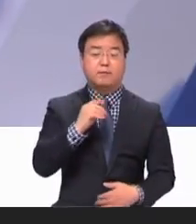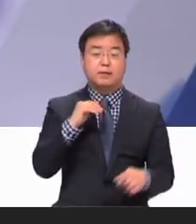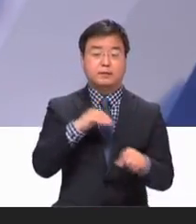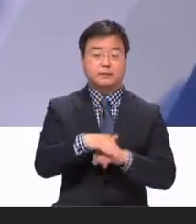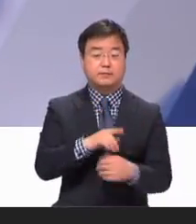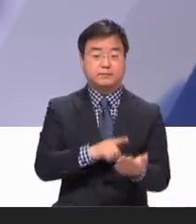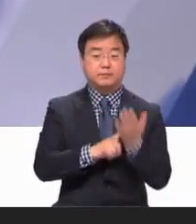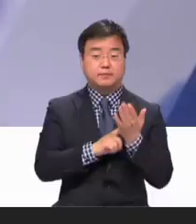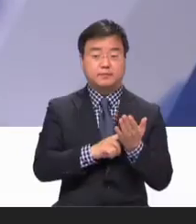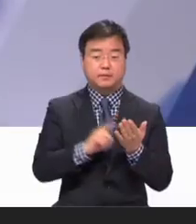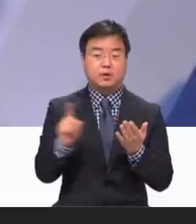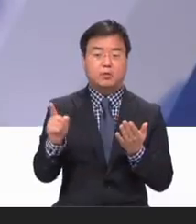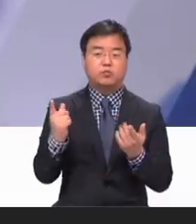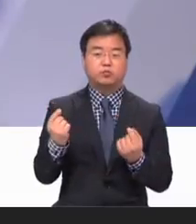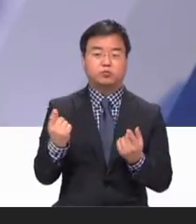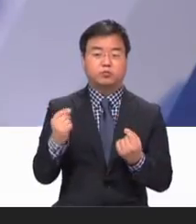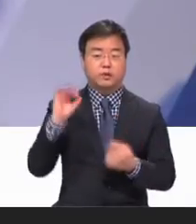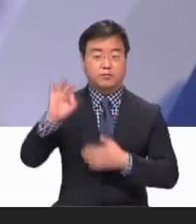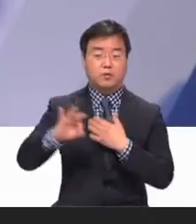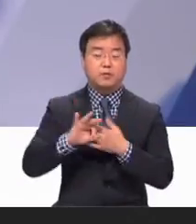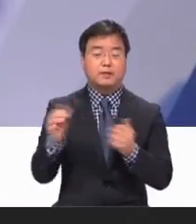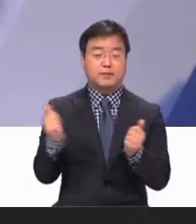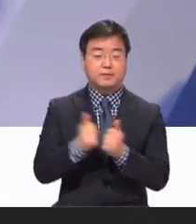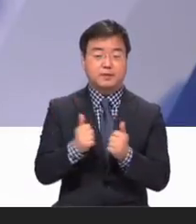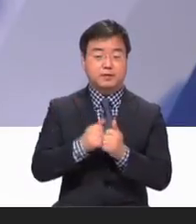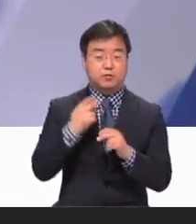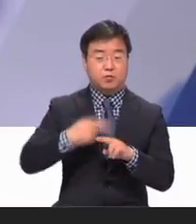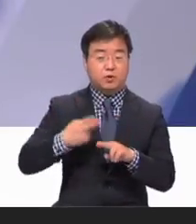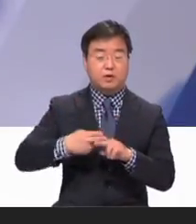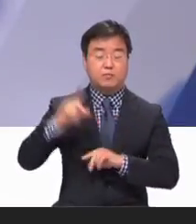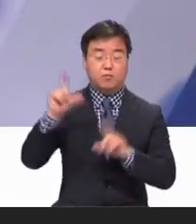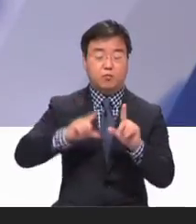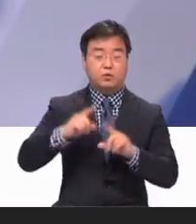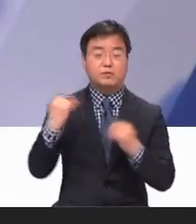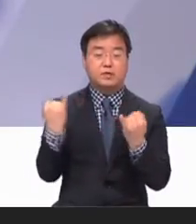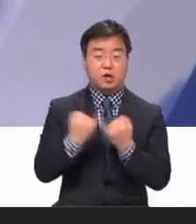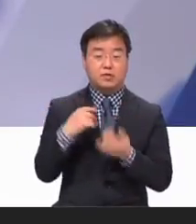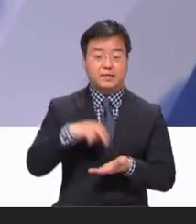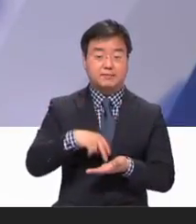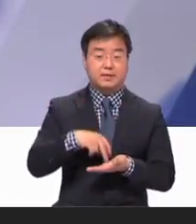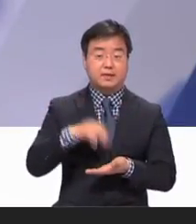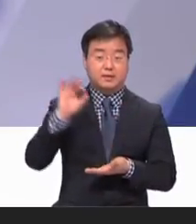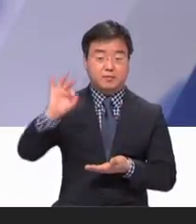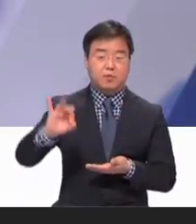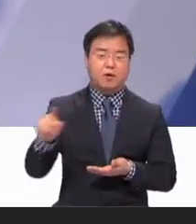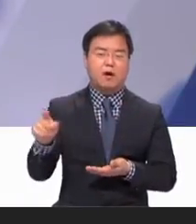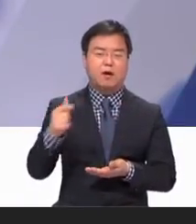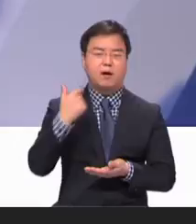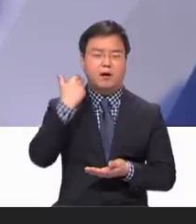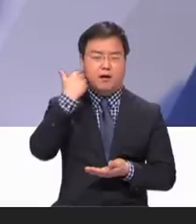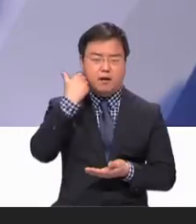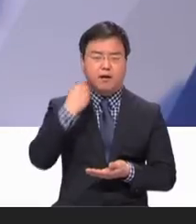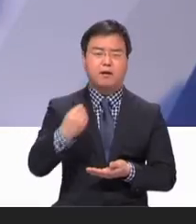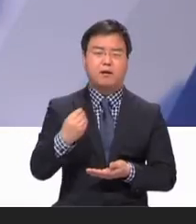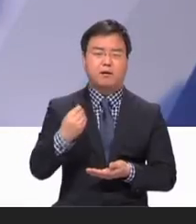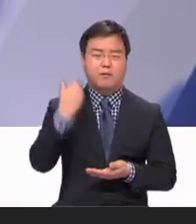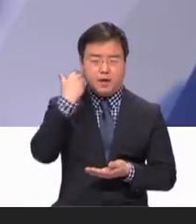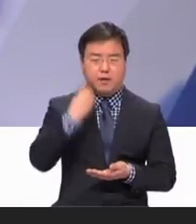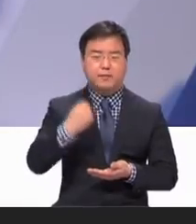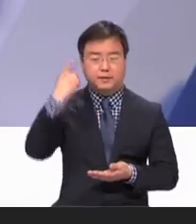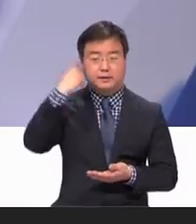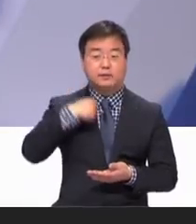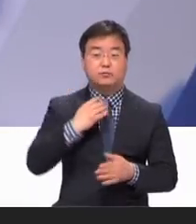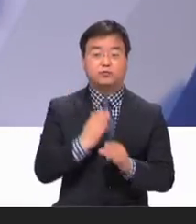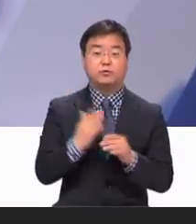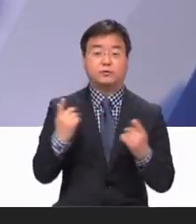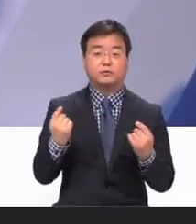것을 보면 네. 요즘에 남자가 요리하는 것을 보면서 특히 여성분들이 굉장한 매력을 느끼는 그런 시대로 지금 진입한